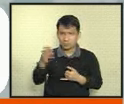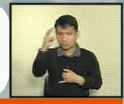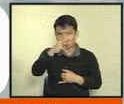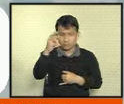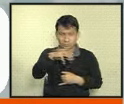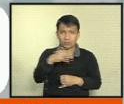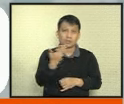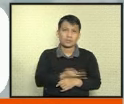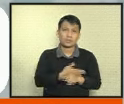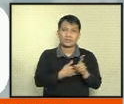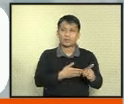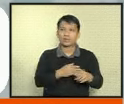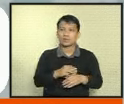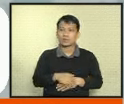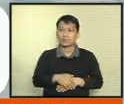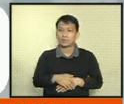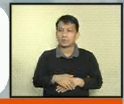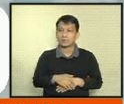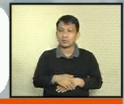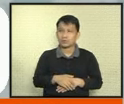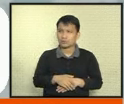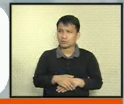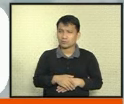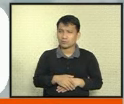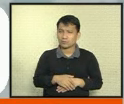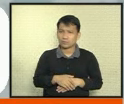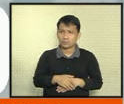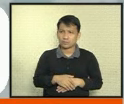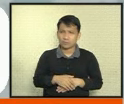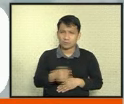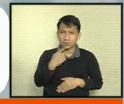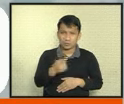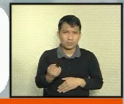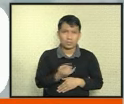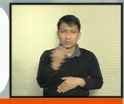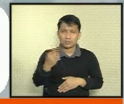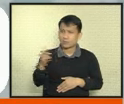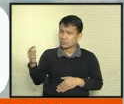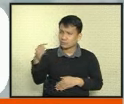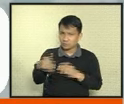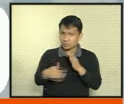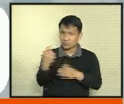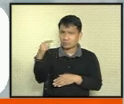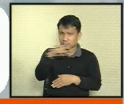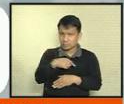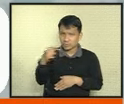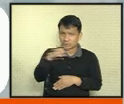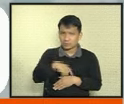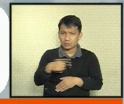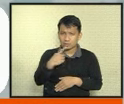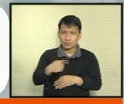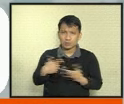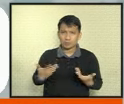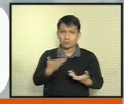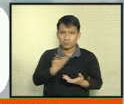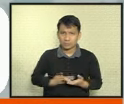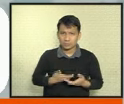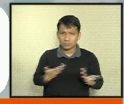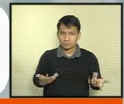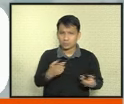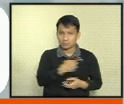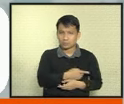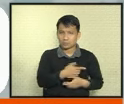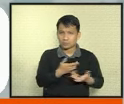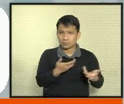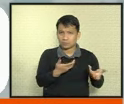ko. Basta papagpunin ko lang naman yung pendulo ninyo sa amin na halos hindi wala na kaming makain. Ngayon mga anak ko